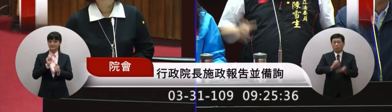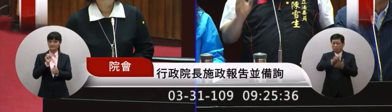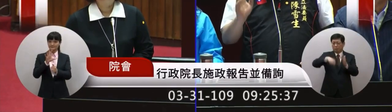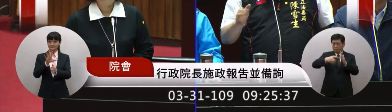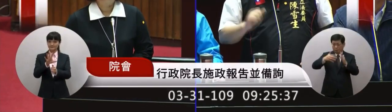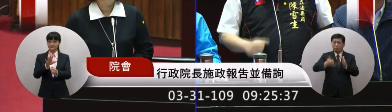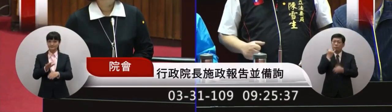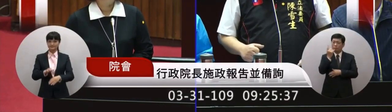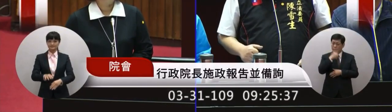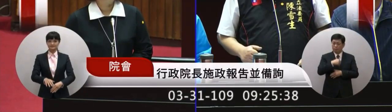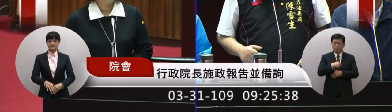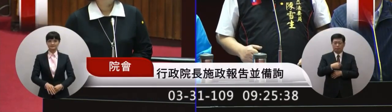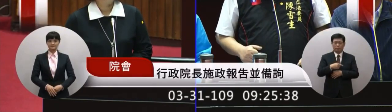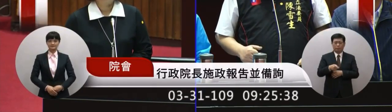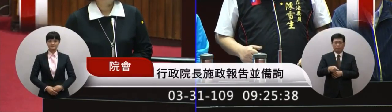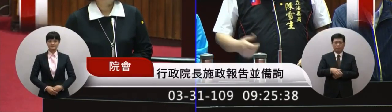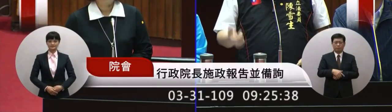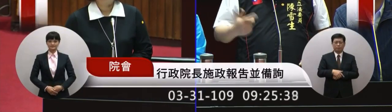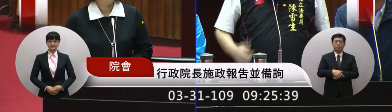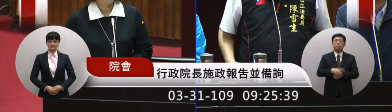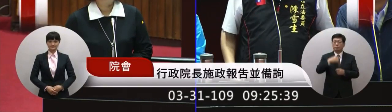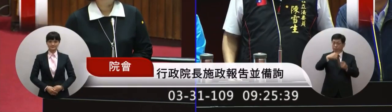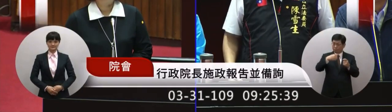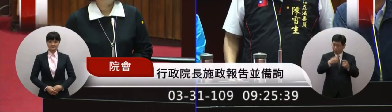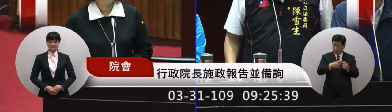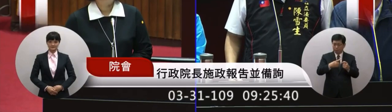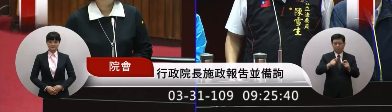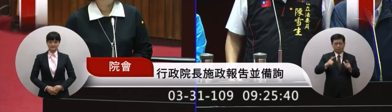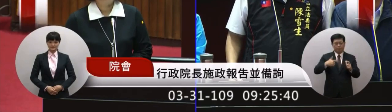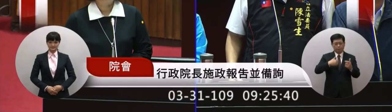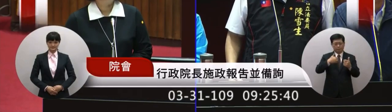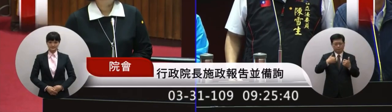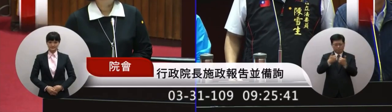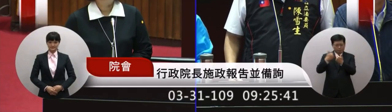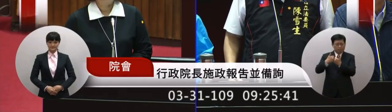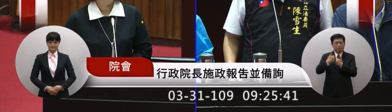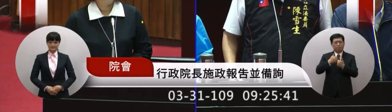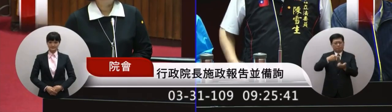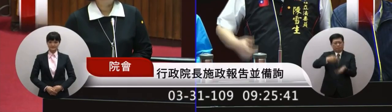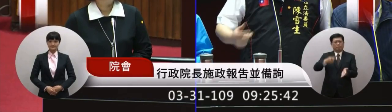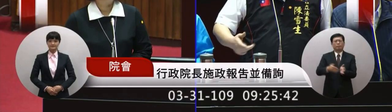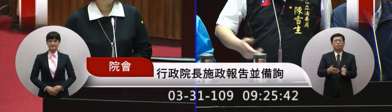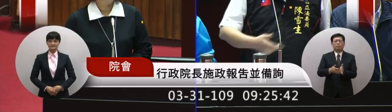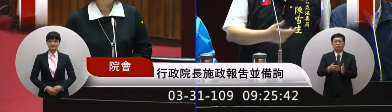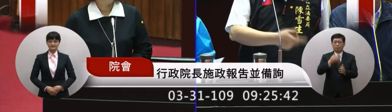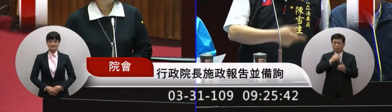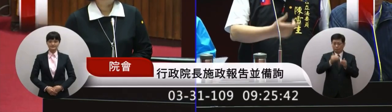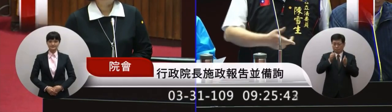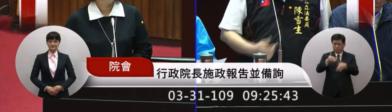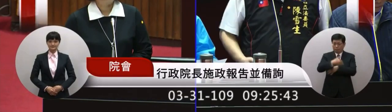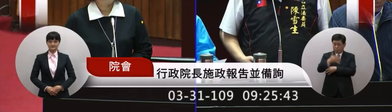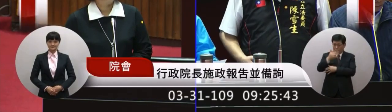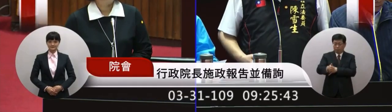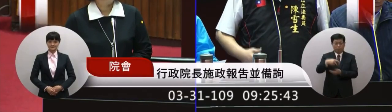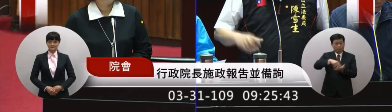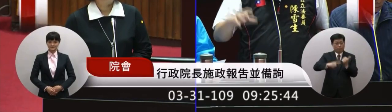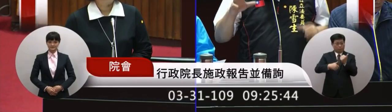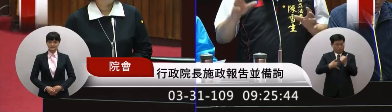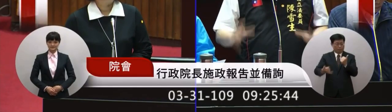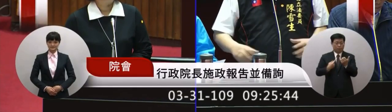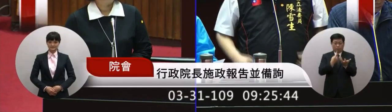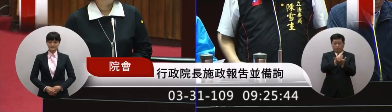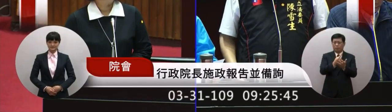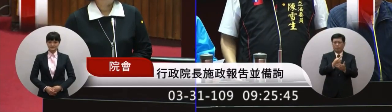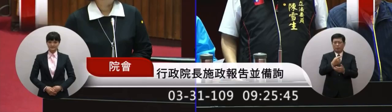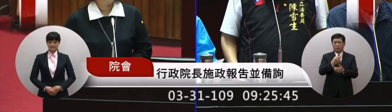院长？能不能就是说，你一年起码开一次离岛建设指导委员会吧？ 这些县长，我们立委去参加，不